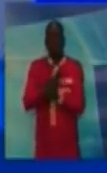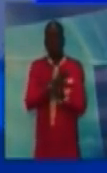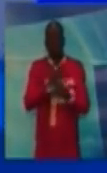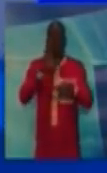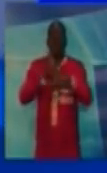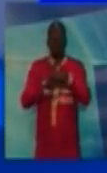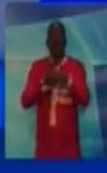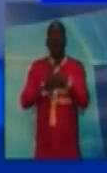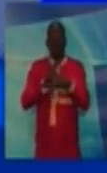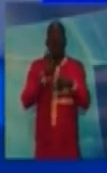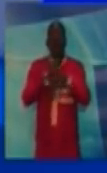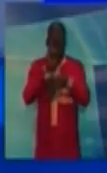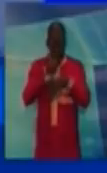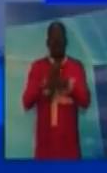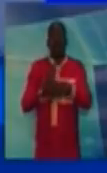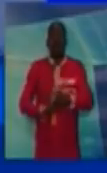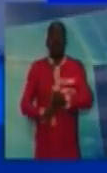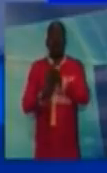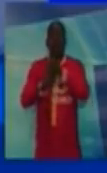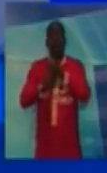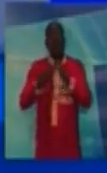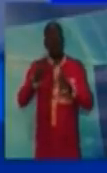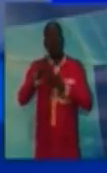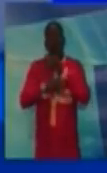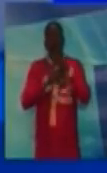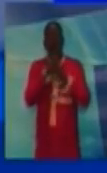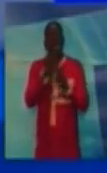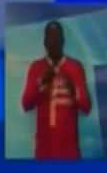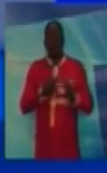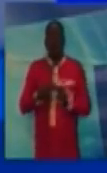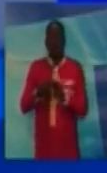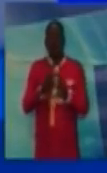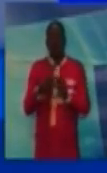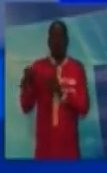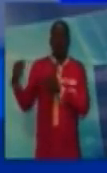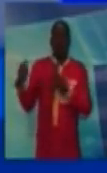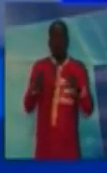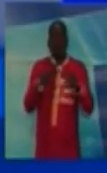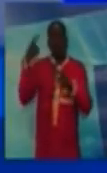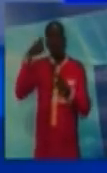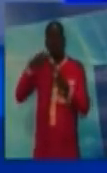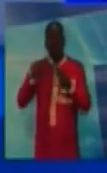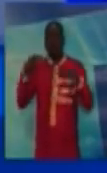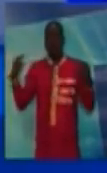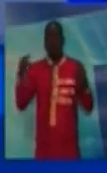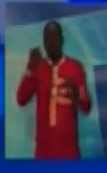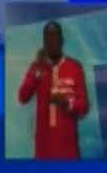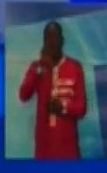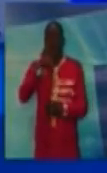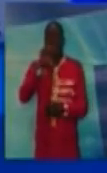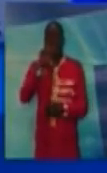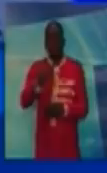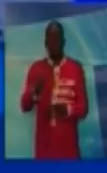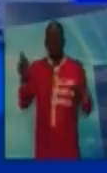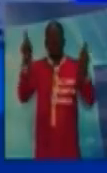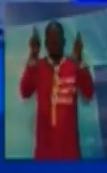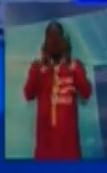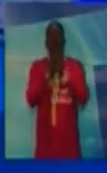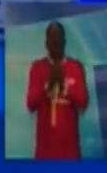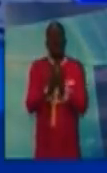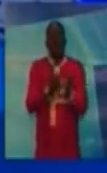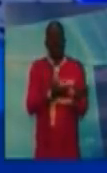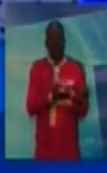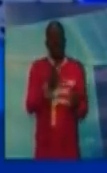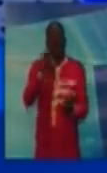appellent désormais au Conseil de sécurité des Nations Unies dans le conflit qui les oppose à l'Iran. Une réunion est attendue pour